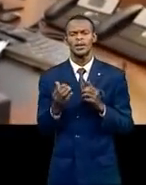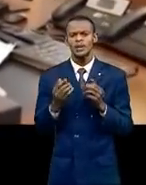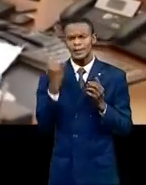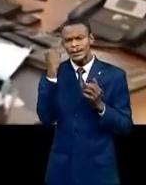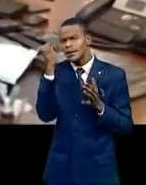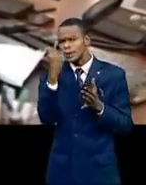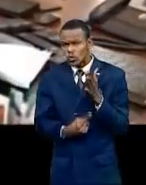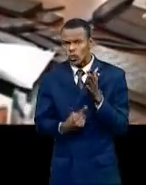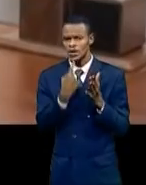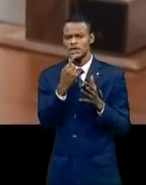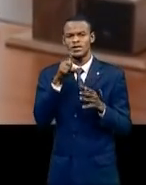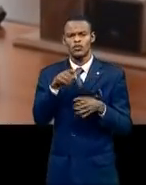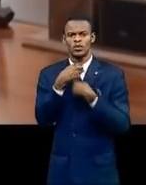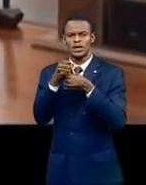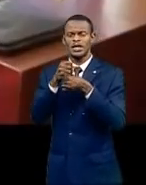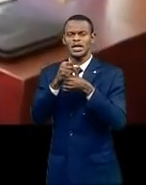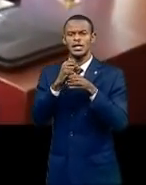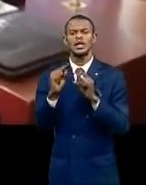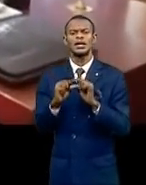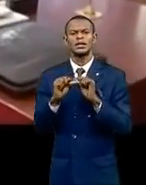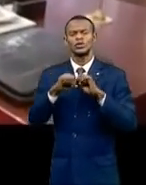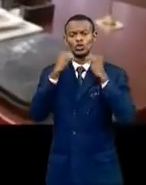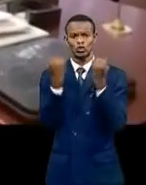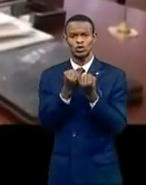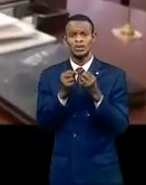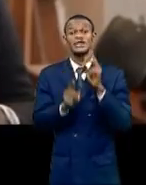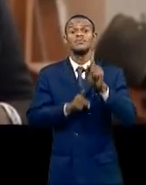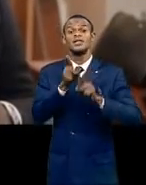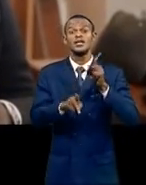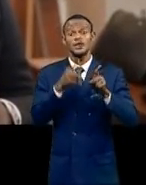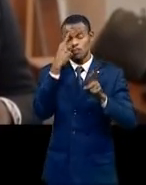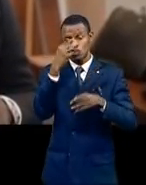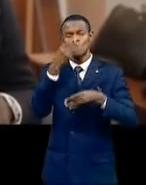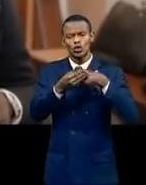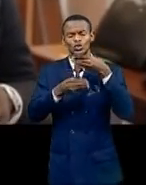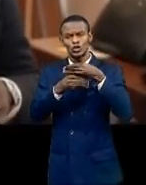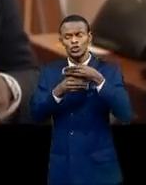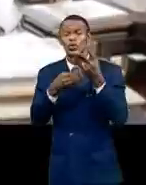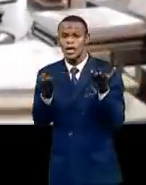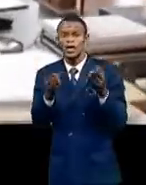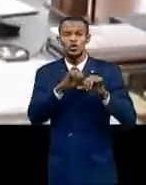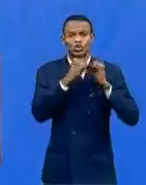publique d'exécution des travaux et la création d'une industrie publique de production de matériaux.